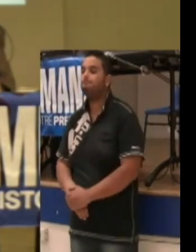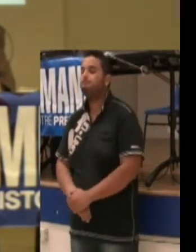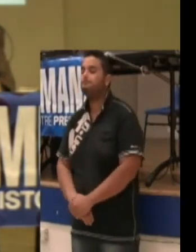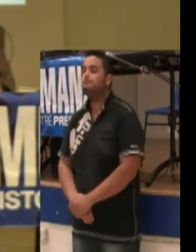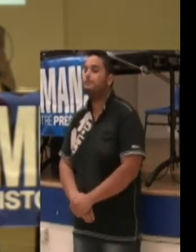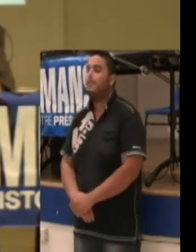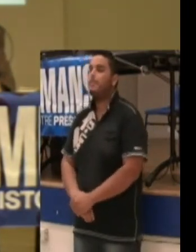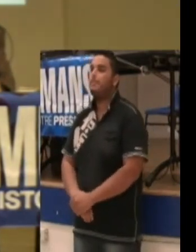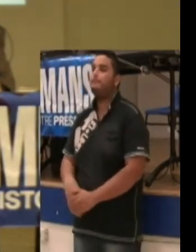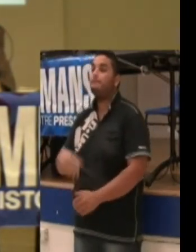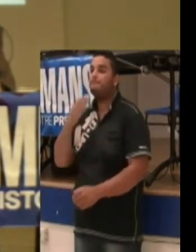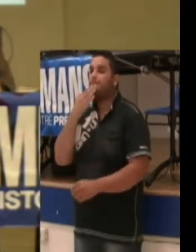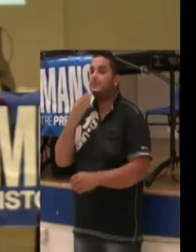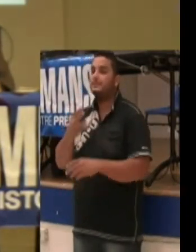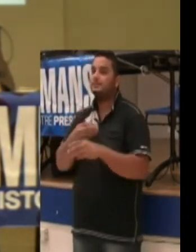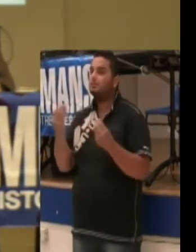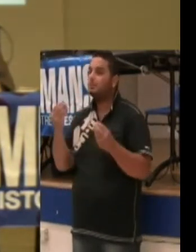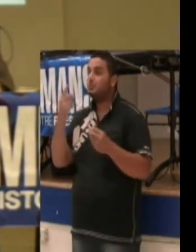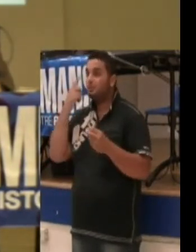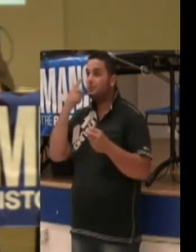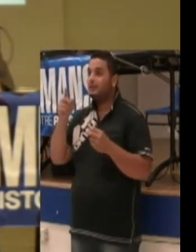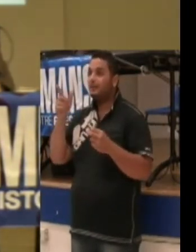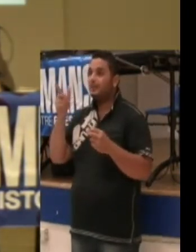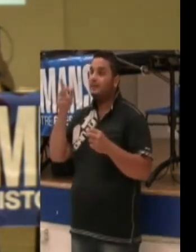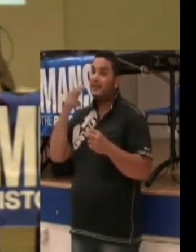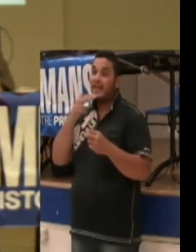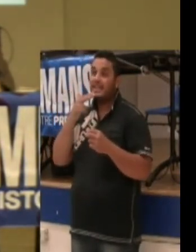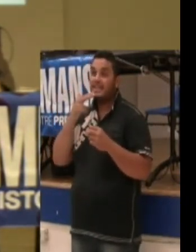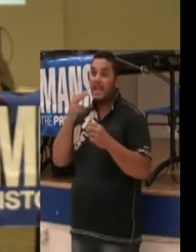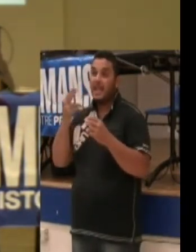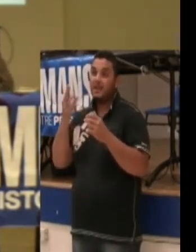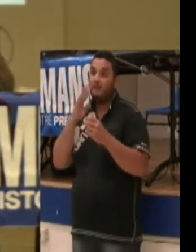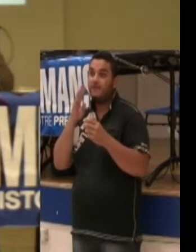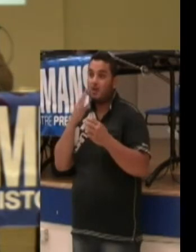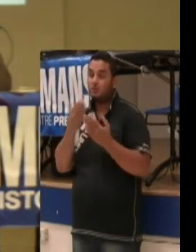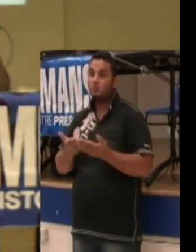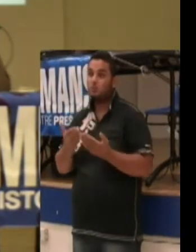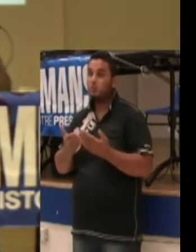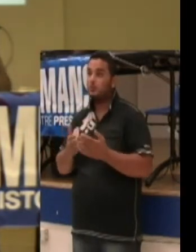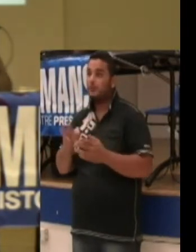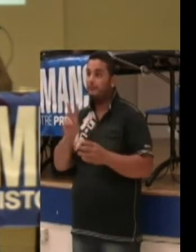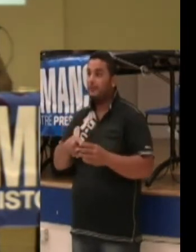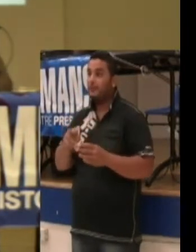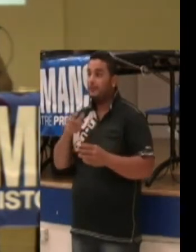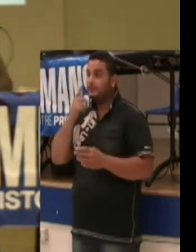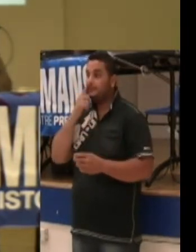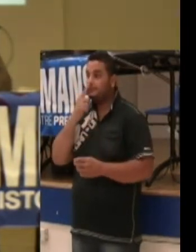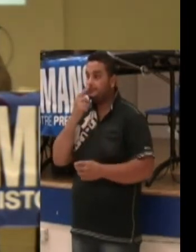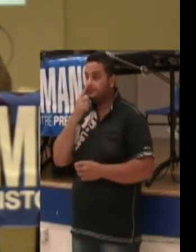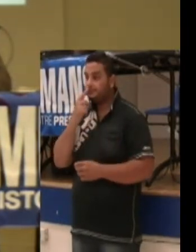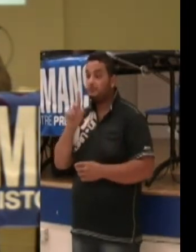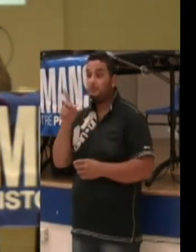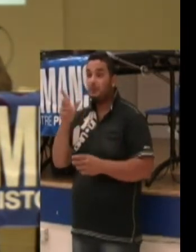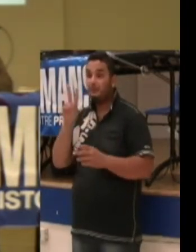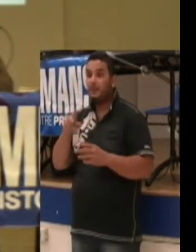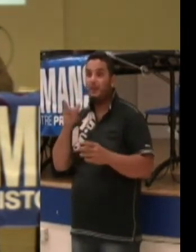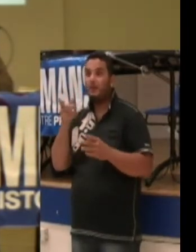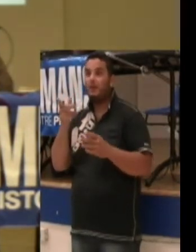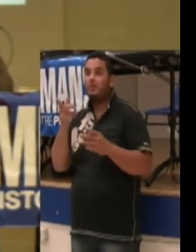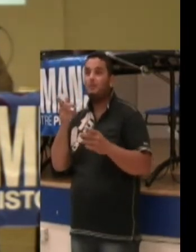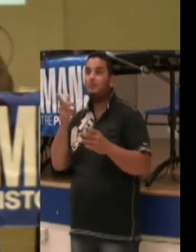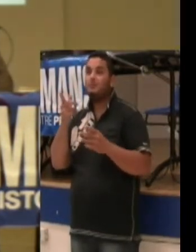pense, a fait écho en vous, notamment par rapport à cette société qui est dominée par le marketing, la publicité, où tout va très très